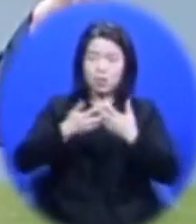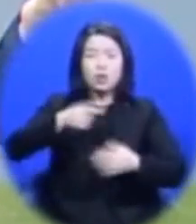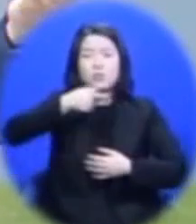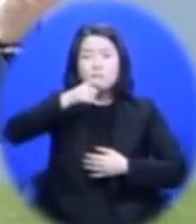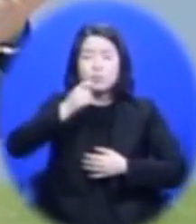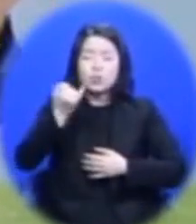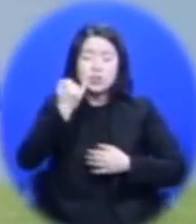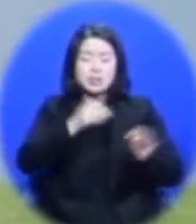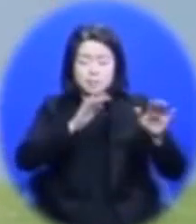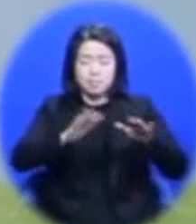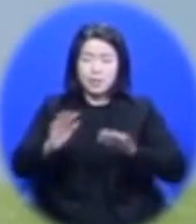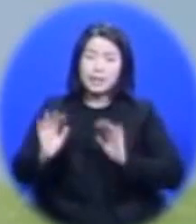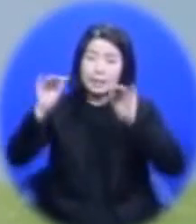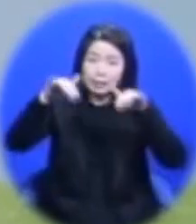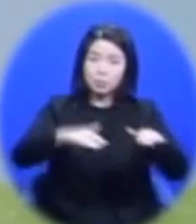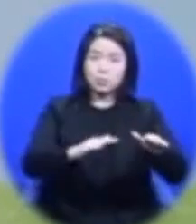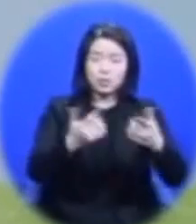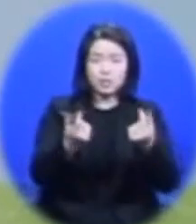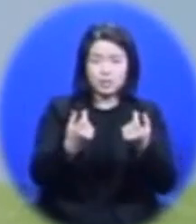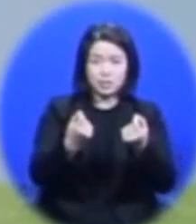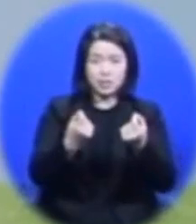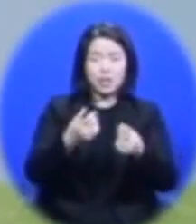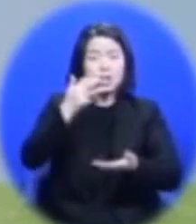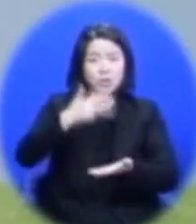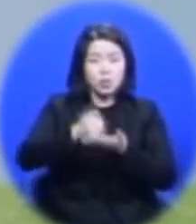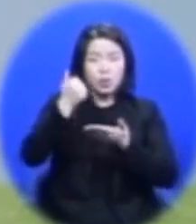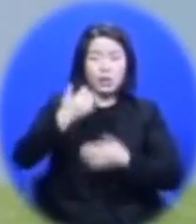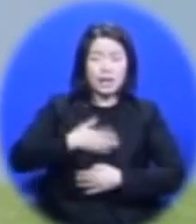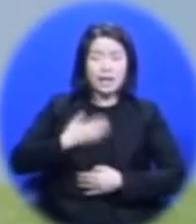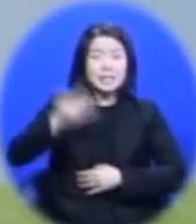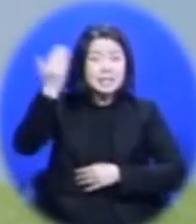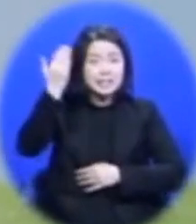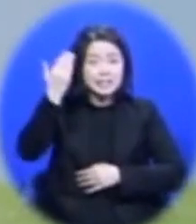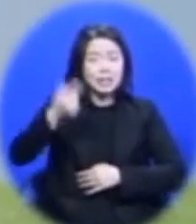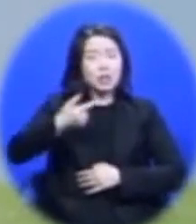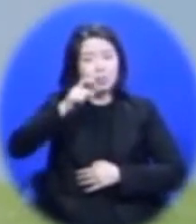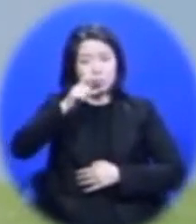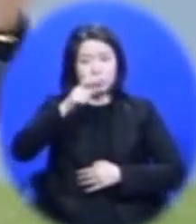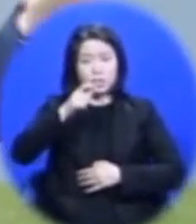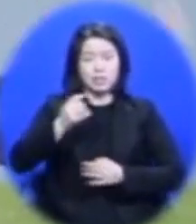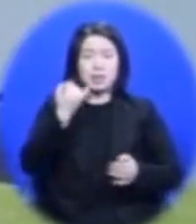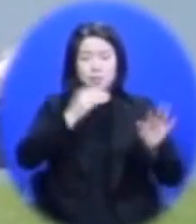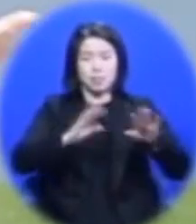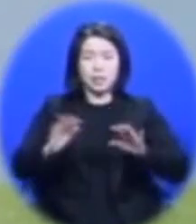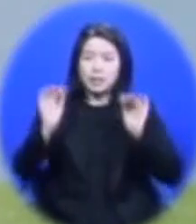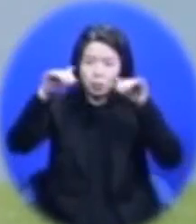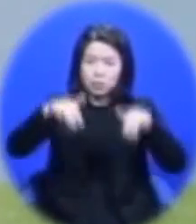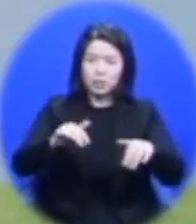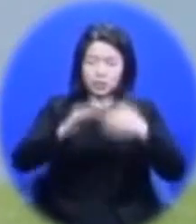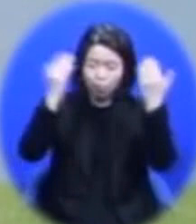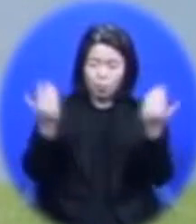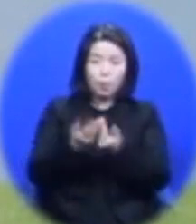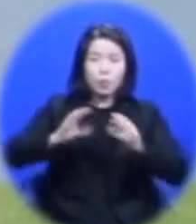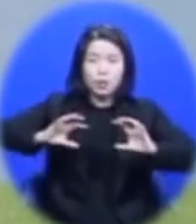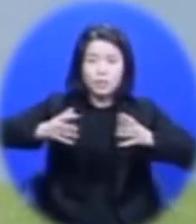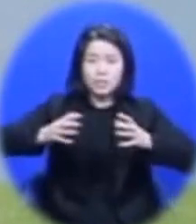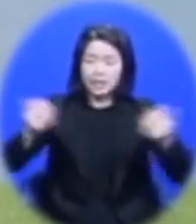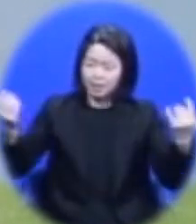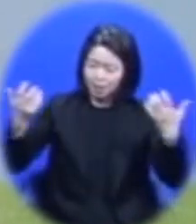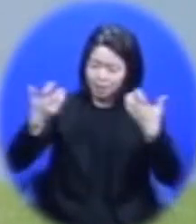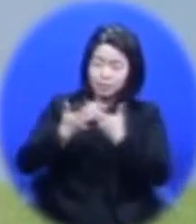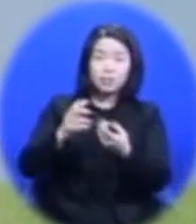같이 여호와를 아는 지식이 물이 바다를 덮은 같이 온 세상에 가득할 것이